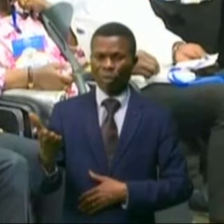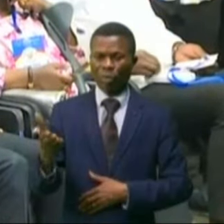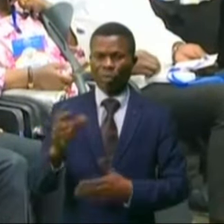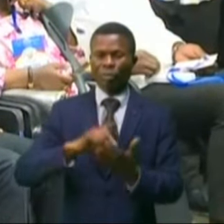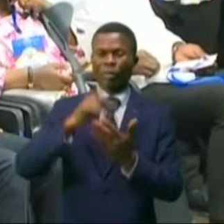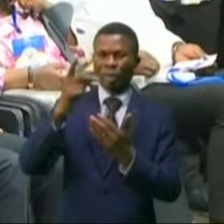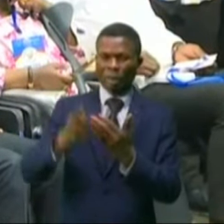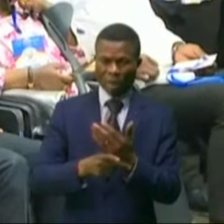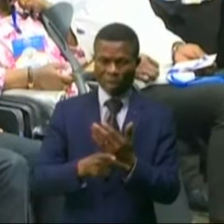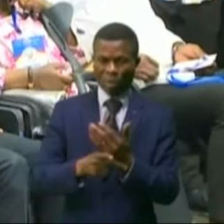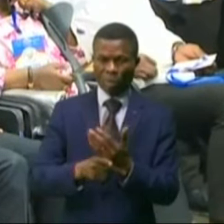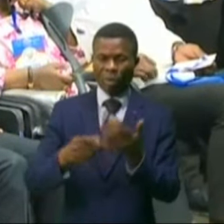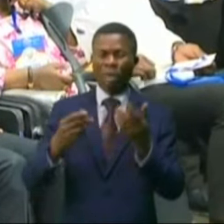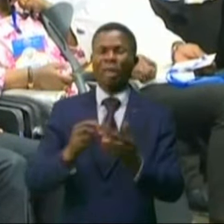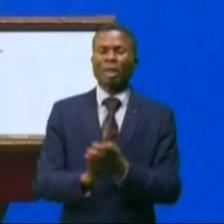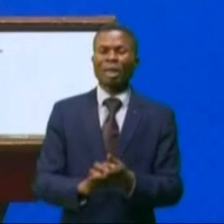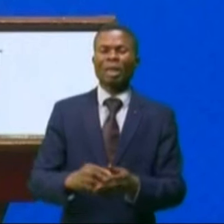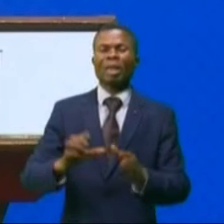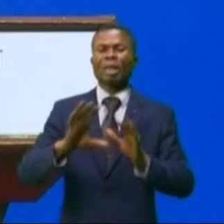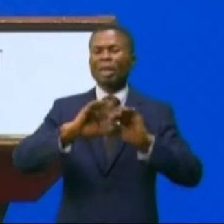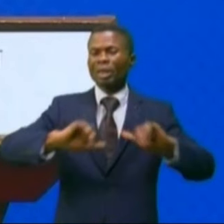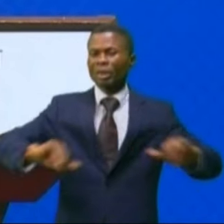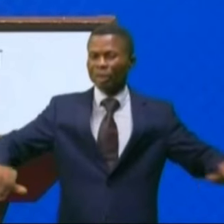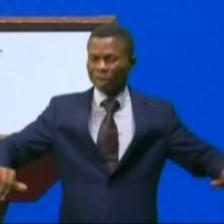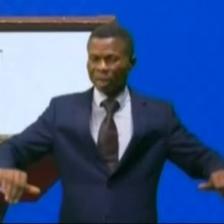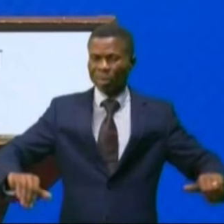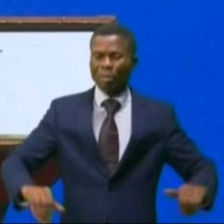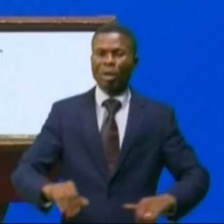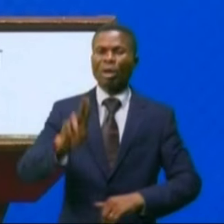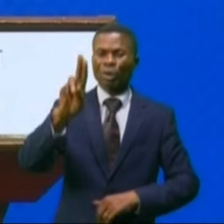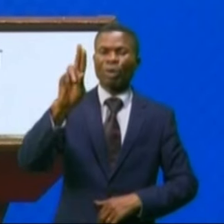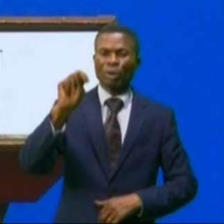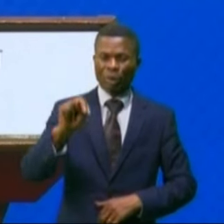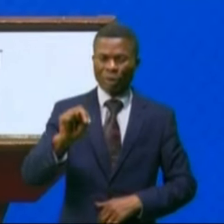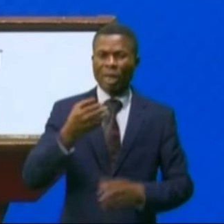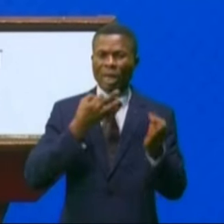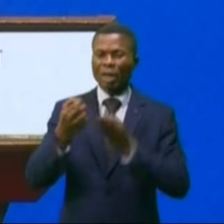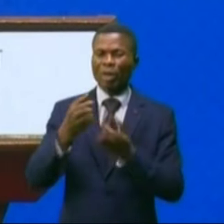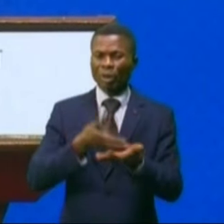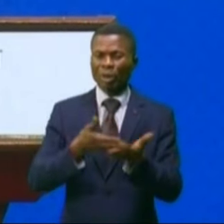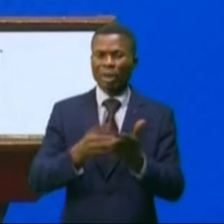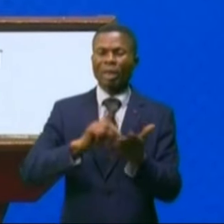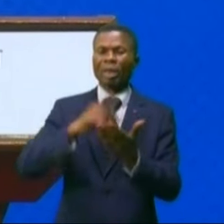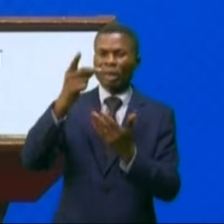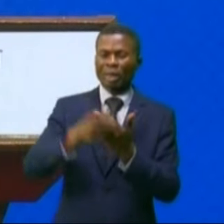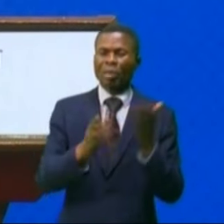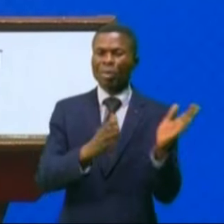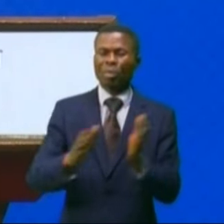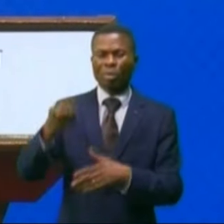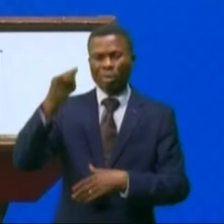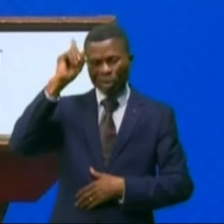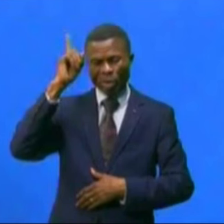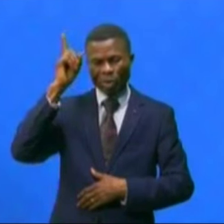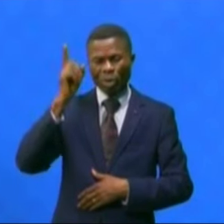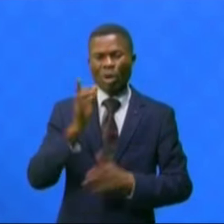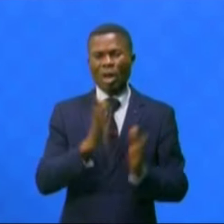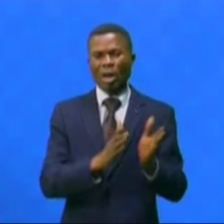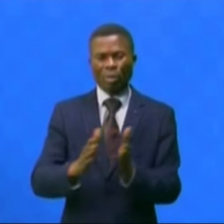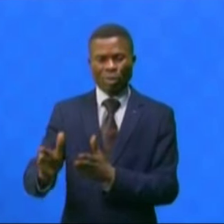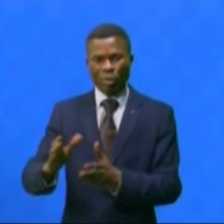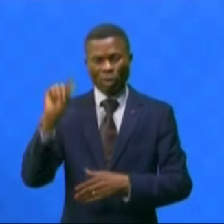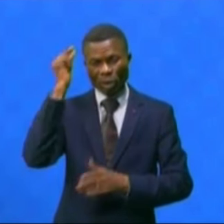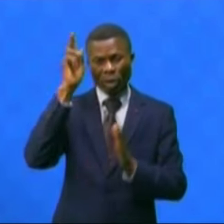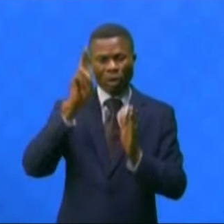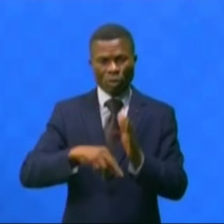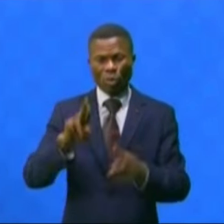de désengagement de la MONUSCO, Thérèse Kayikwamba a précisé qu'il s'agit d'un plan élaboré et avalisé par les gouvernements